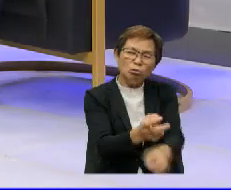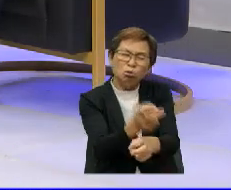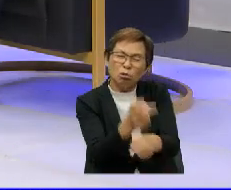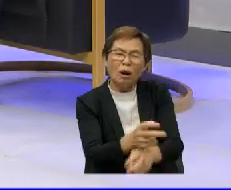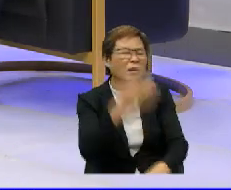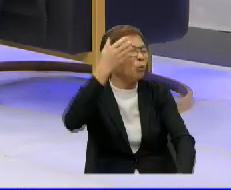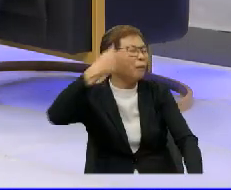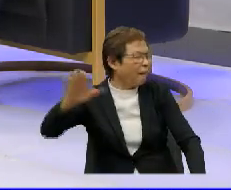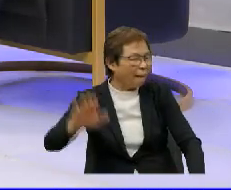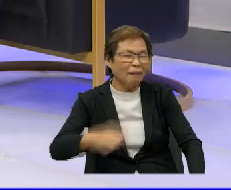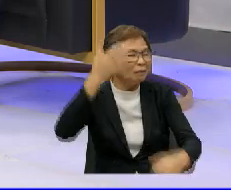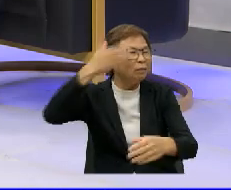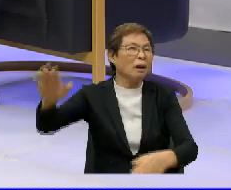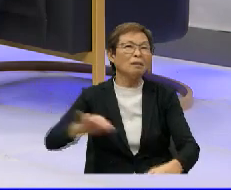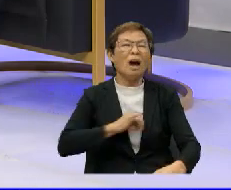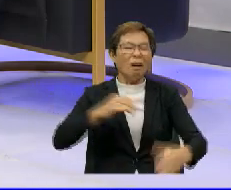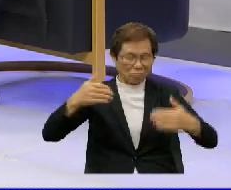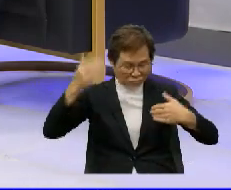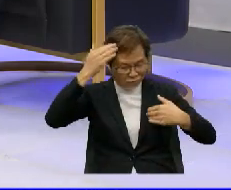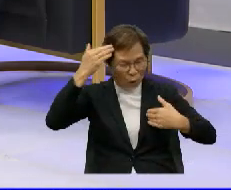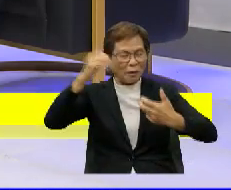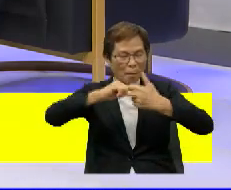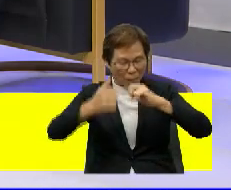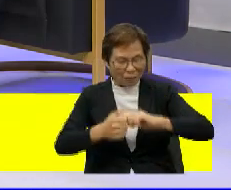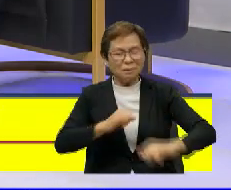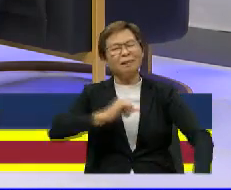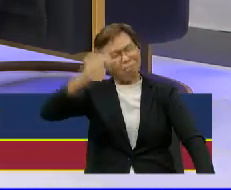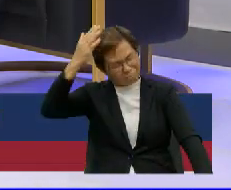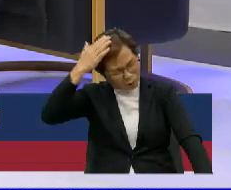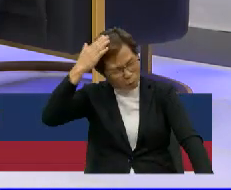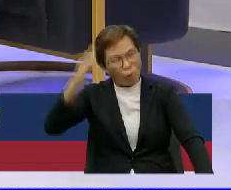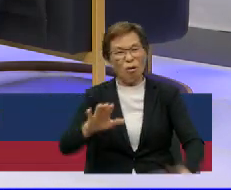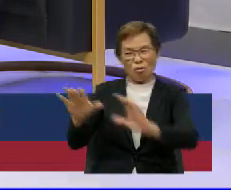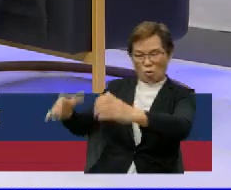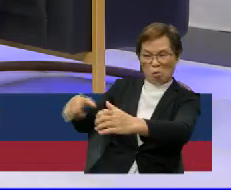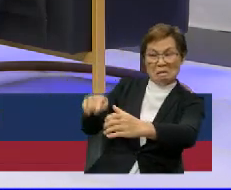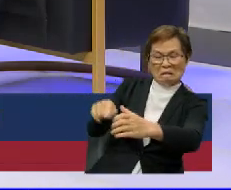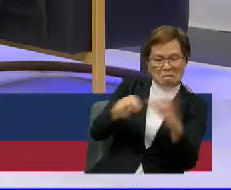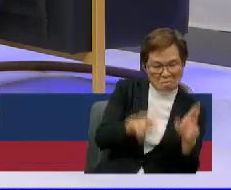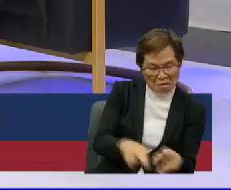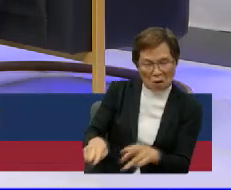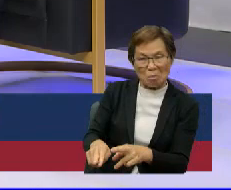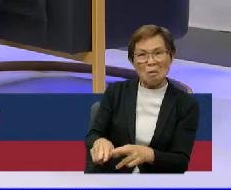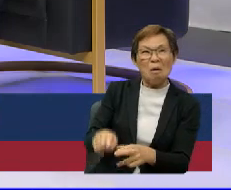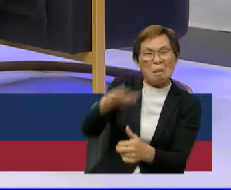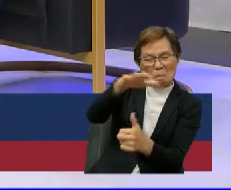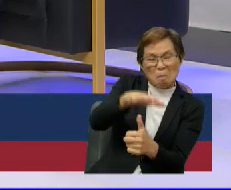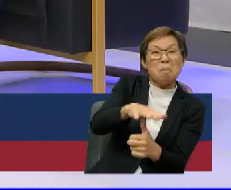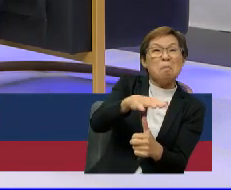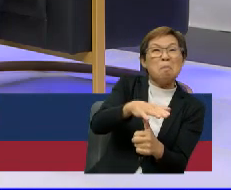tidak akan bertindak zalim menggunakan kuasa untuk menekan musuh tanpa fakta dan bukti yang